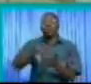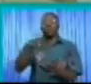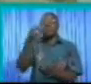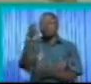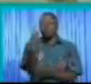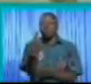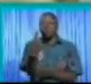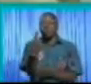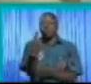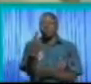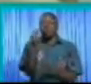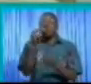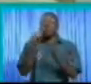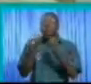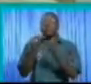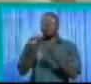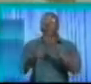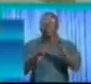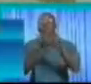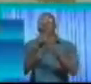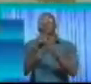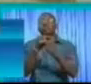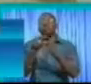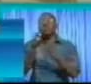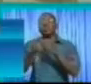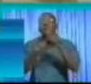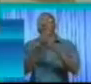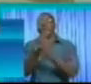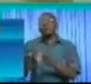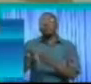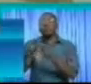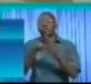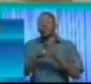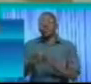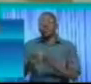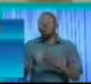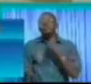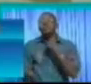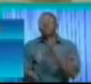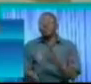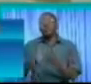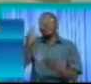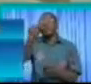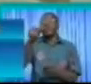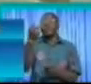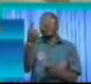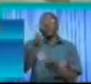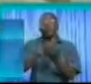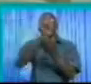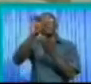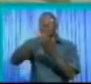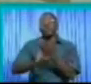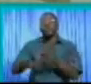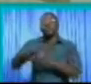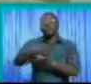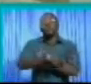au niveau des Nations Unies, on a décrété que le 21 septembre serait la journée de la